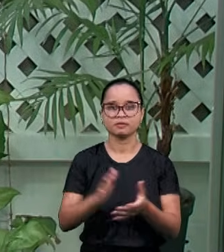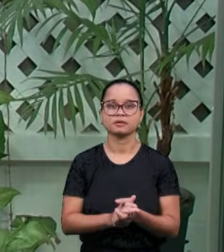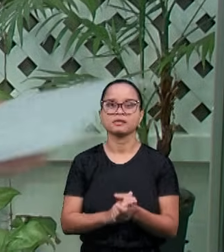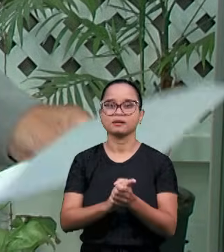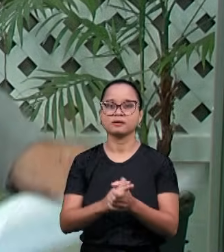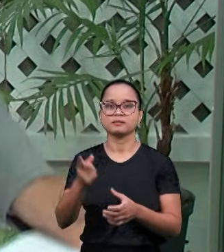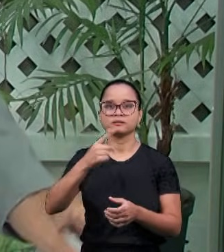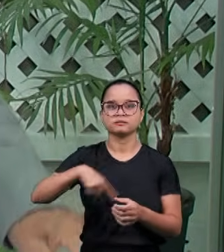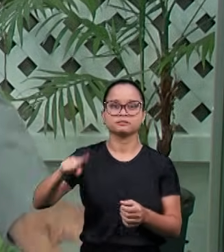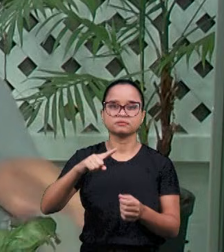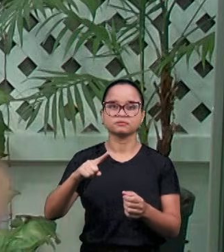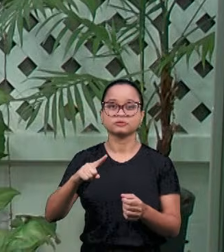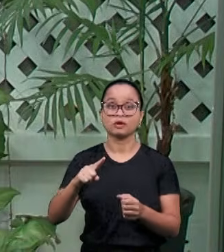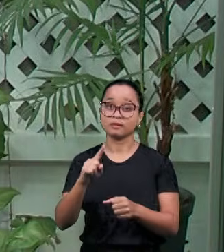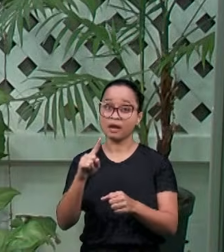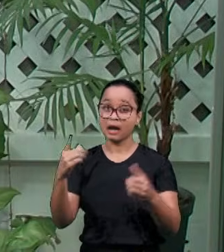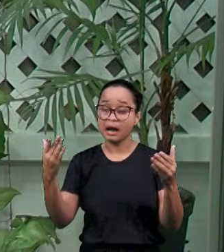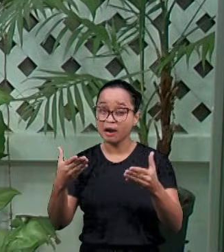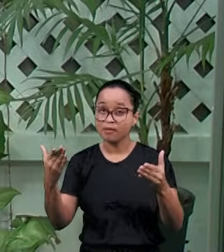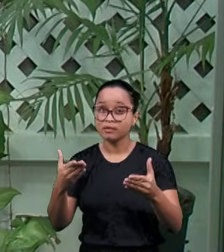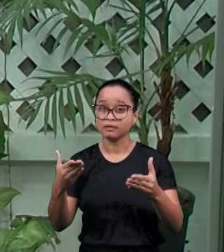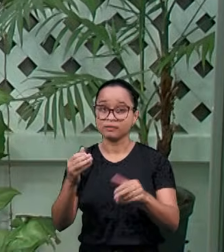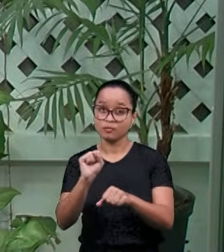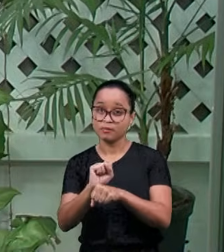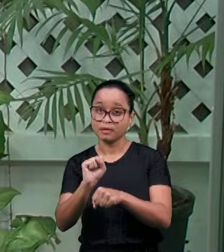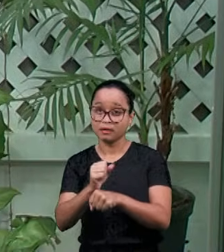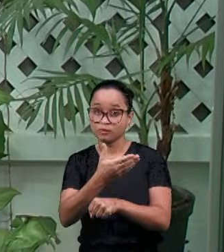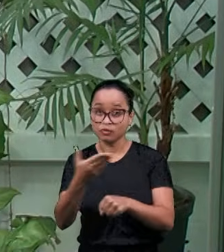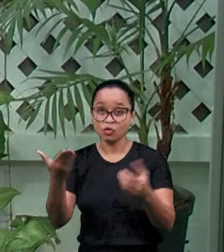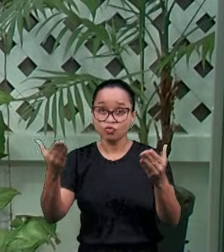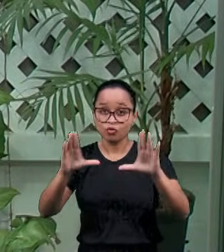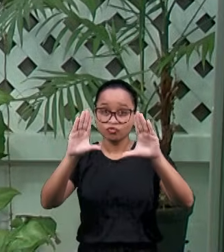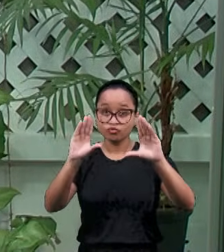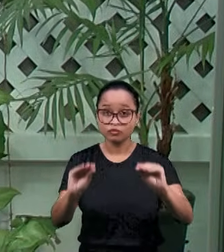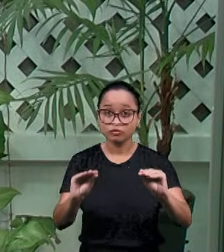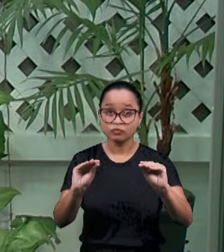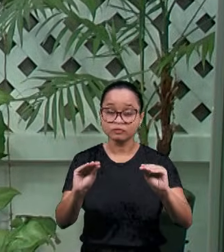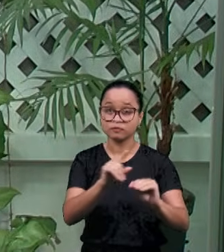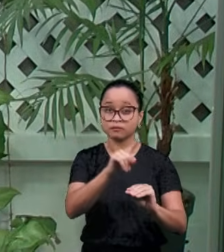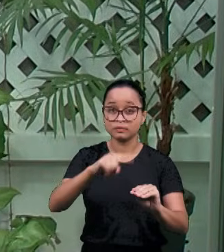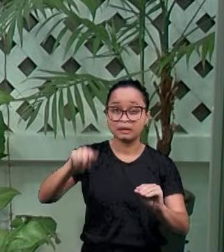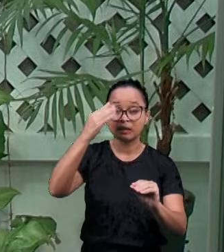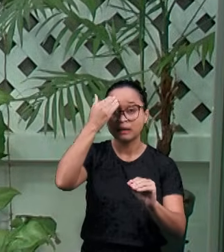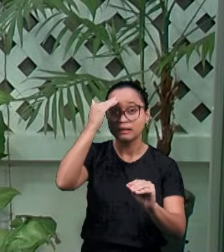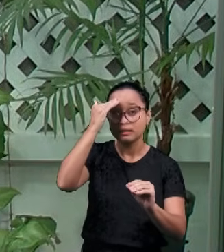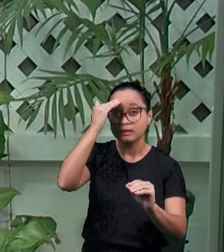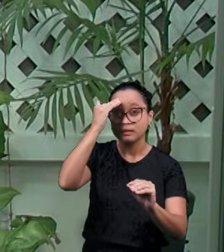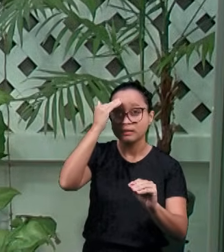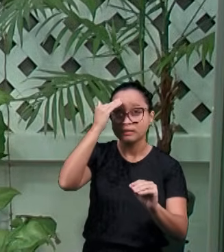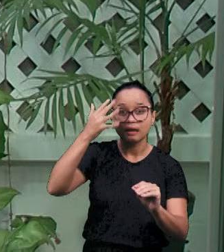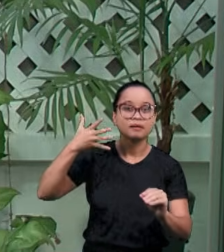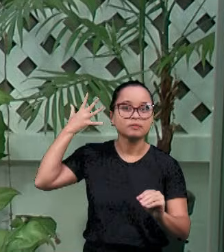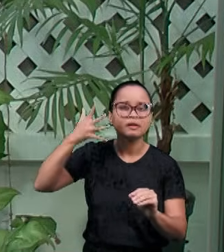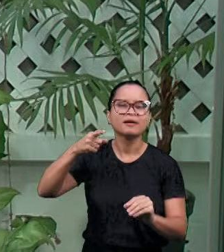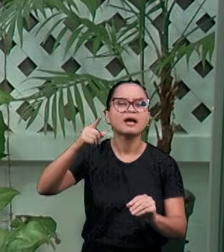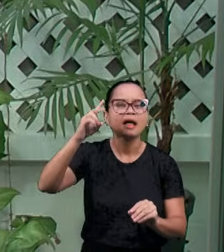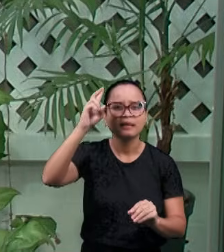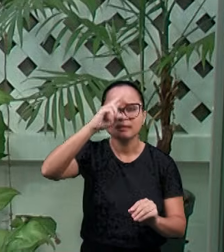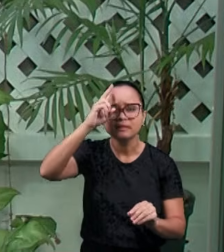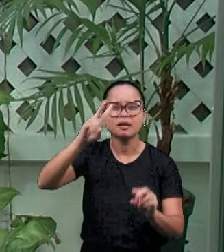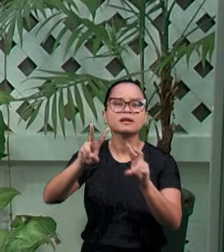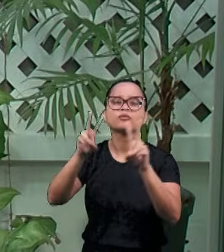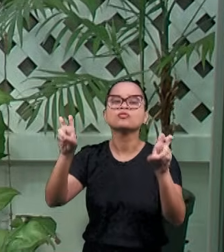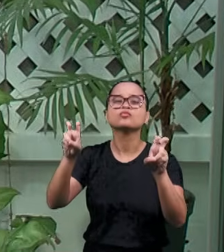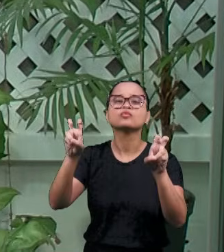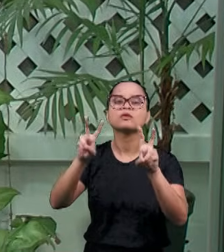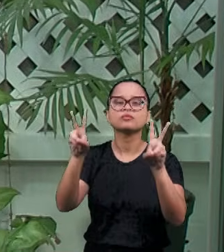notre parole. En espérant ce soir, vous puissiez comprendre le message qui sera dit. Le pasteur,